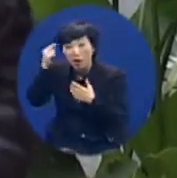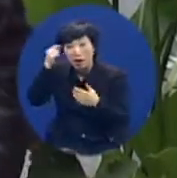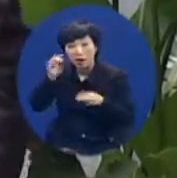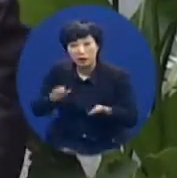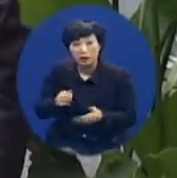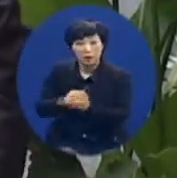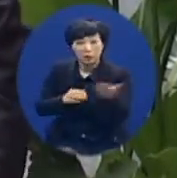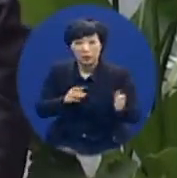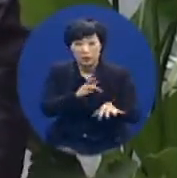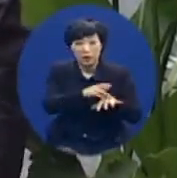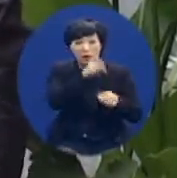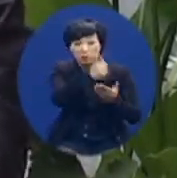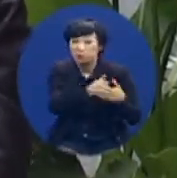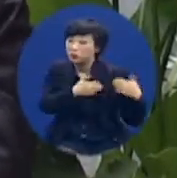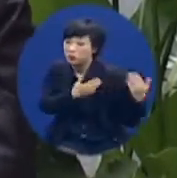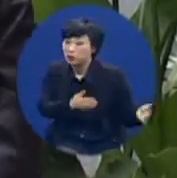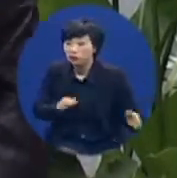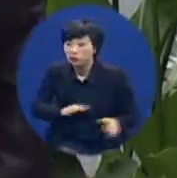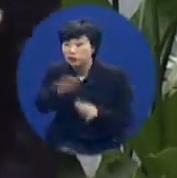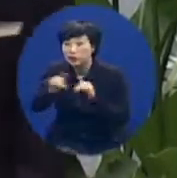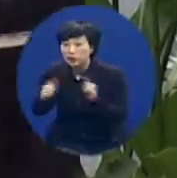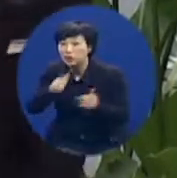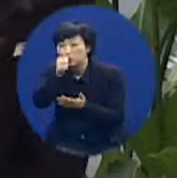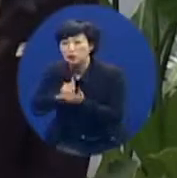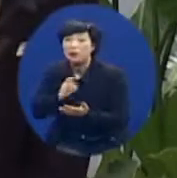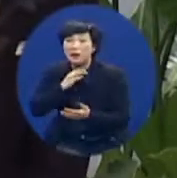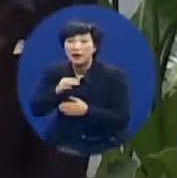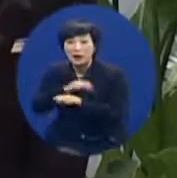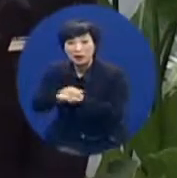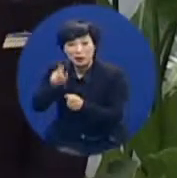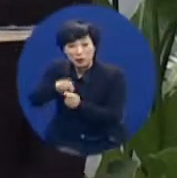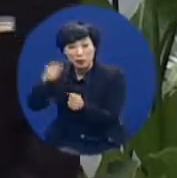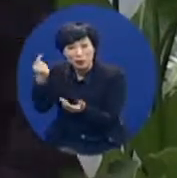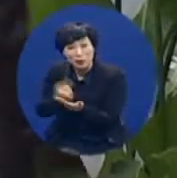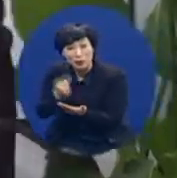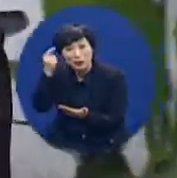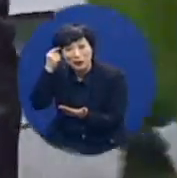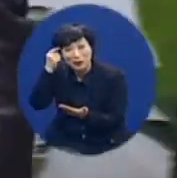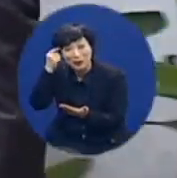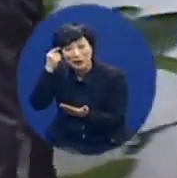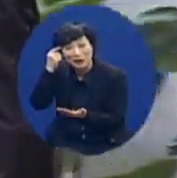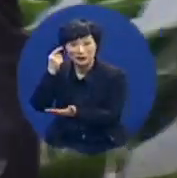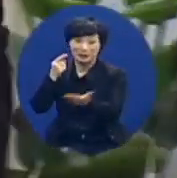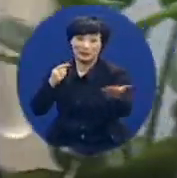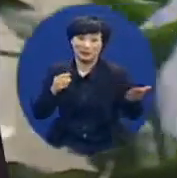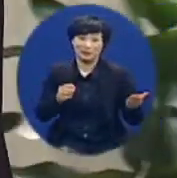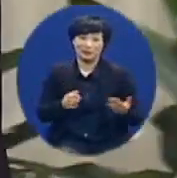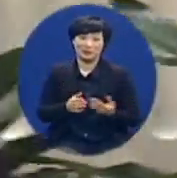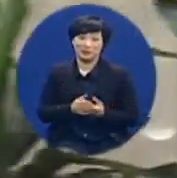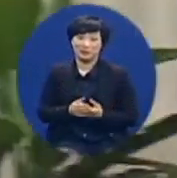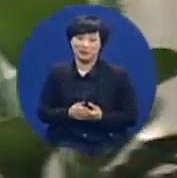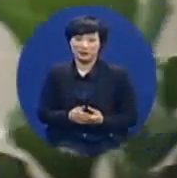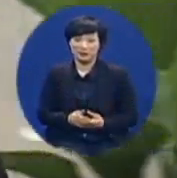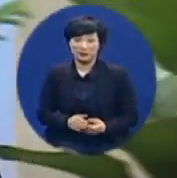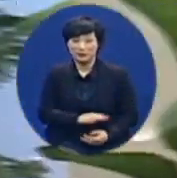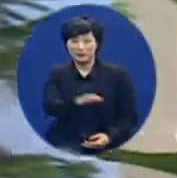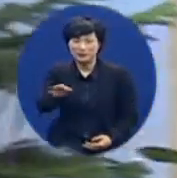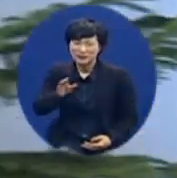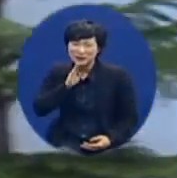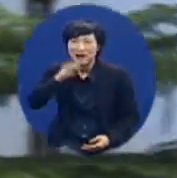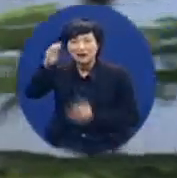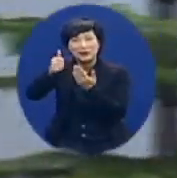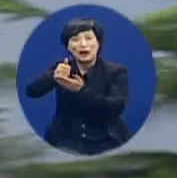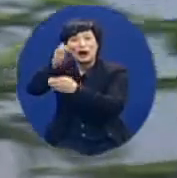대들었다 두고 우리 죄만 해결하러 왔나 여러분 우리는 참으로